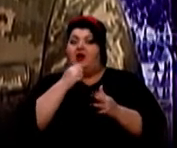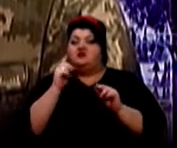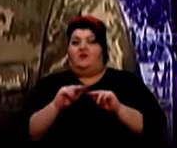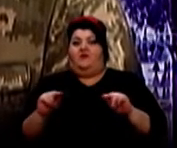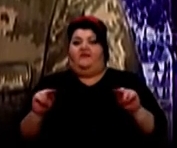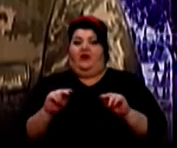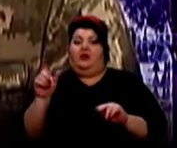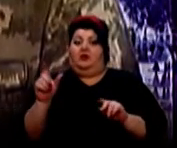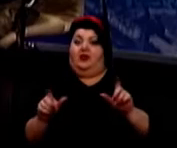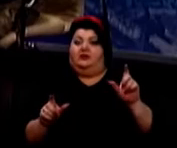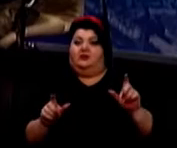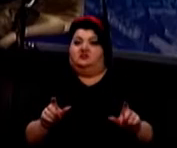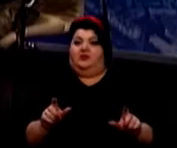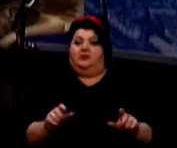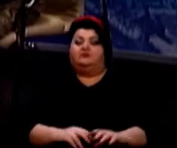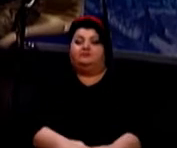викладачем.